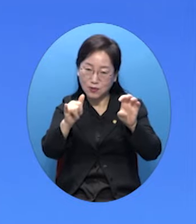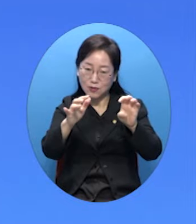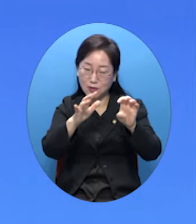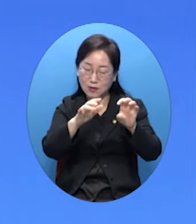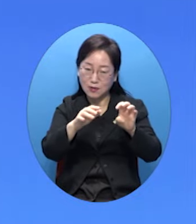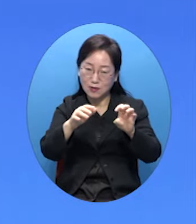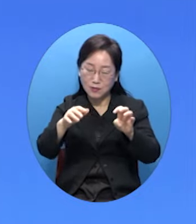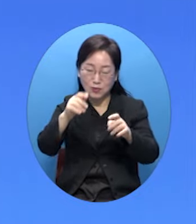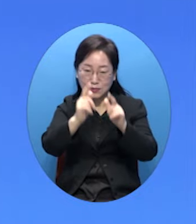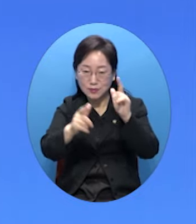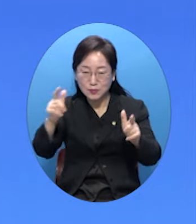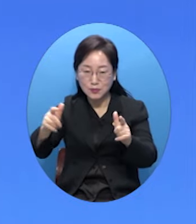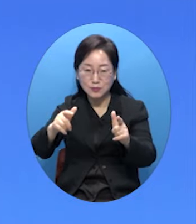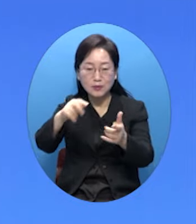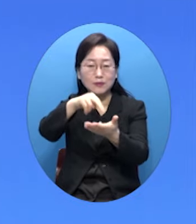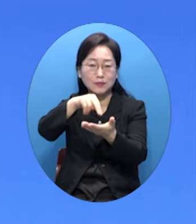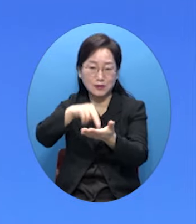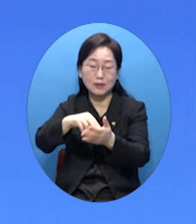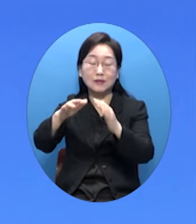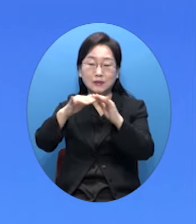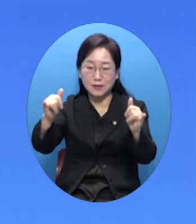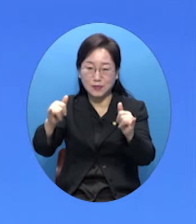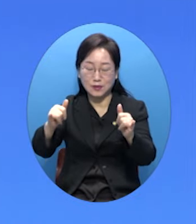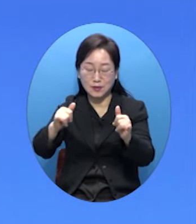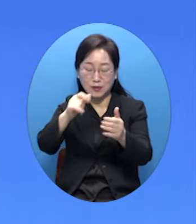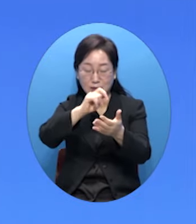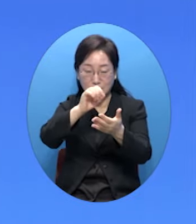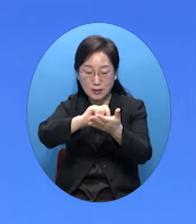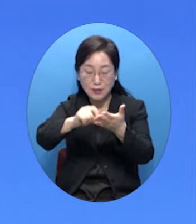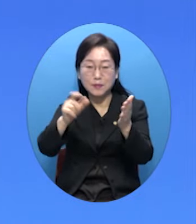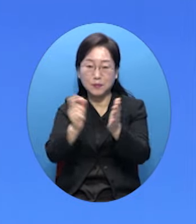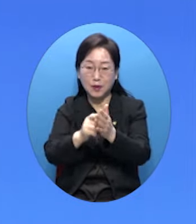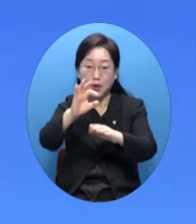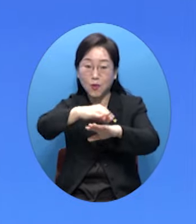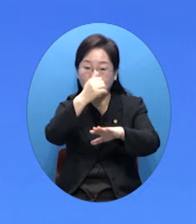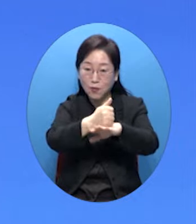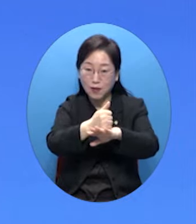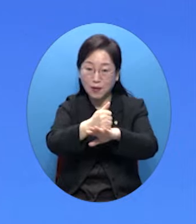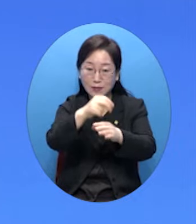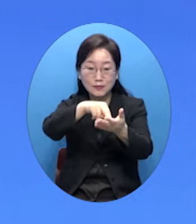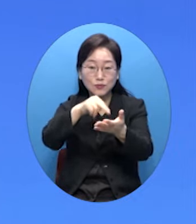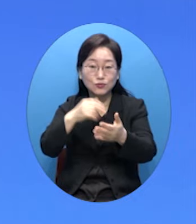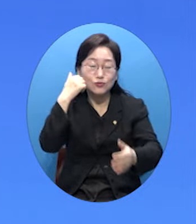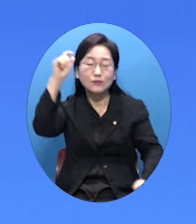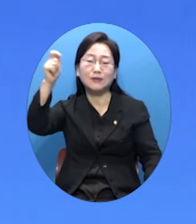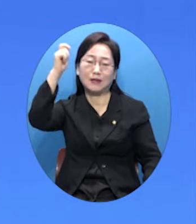다른 신분에 있는 사람이 기록했습니다. 왕의 신분에 있었던 다윗 같은 사람도 있었고